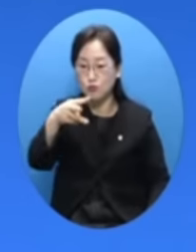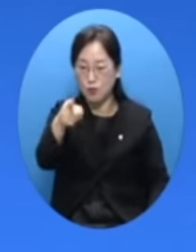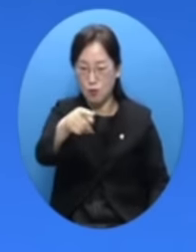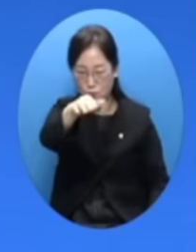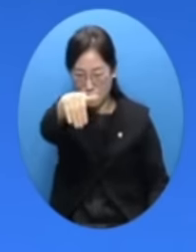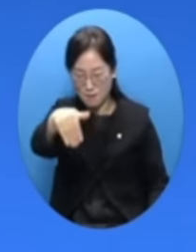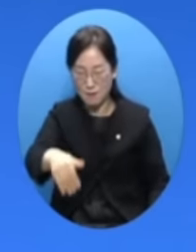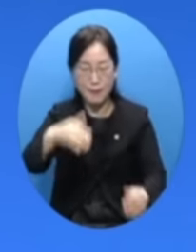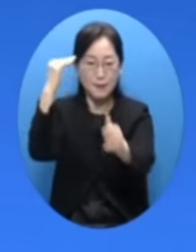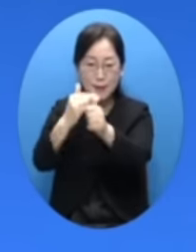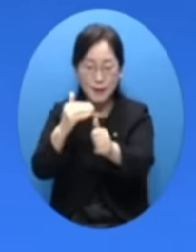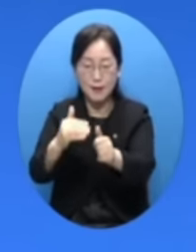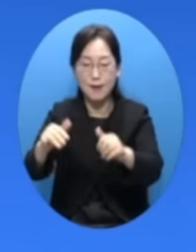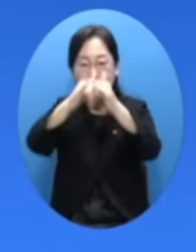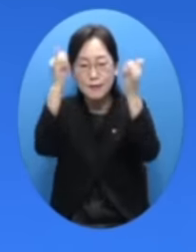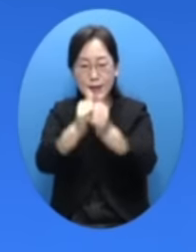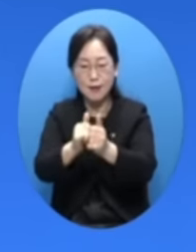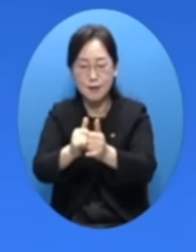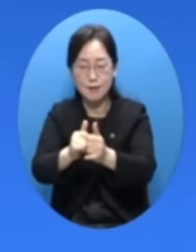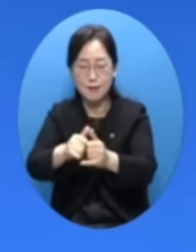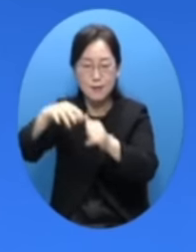저 사람을 완전히 사회에서 매장시켜라.